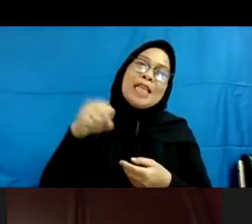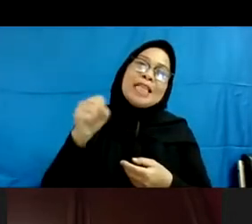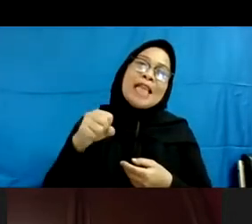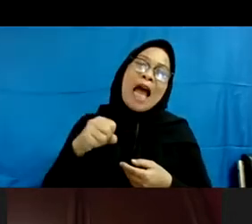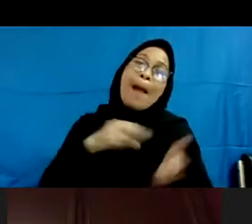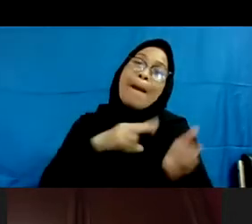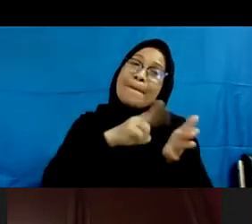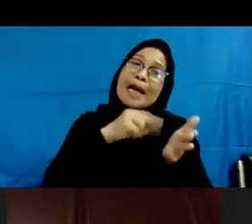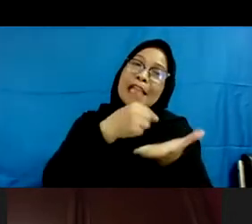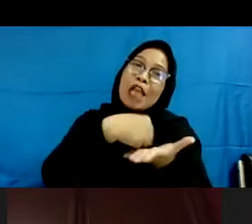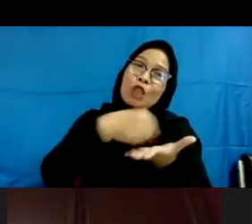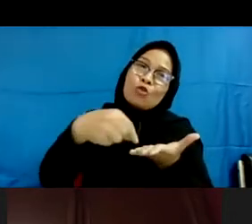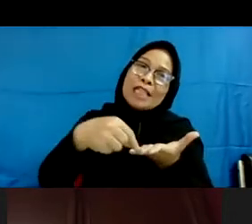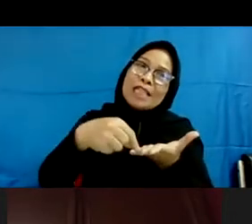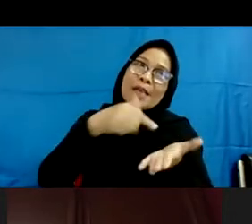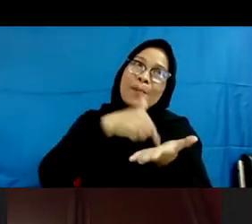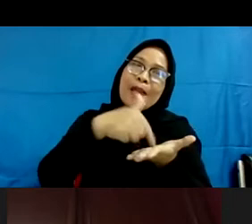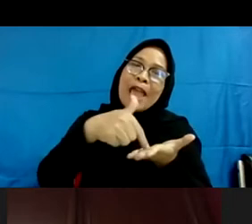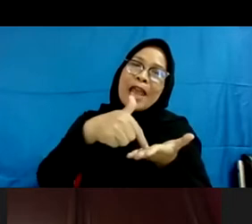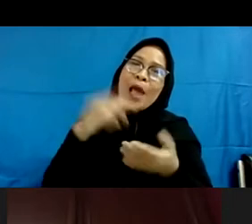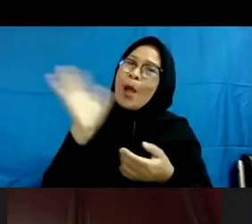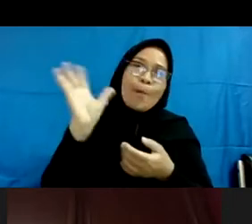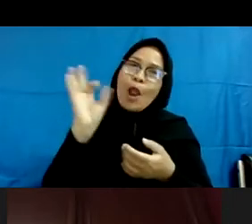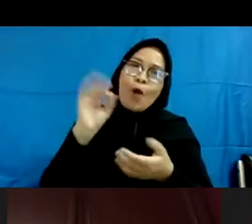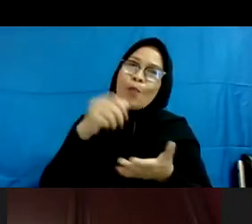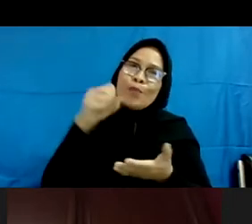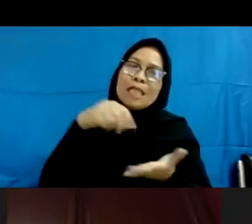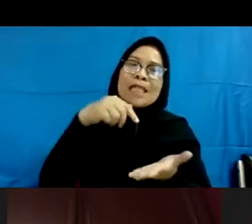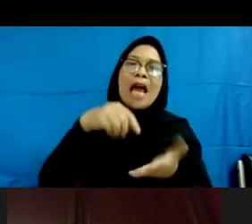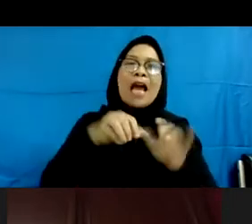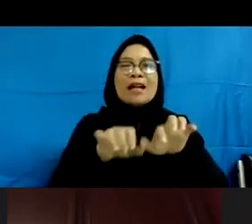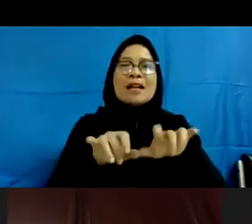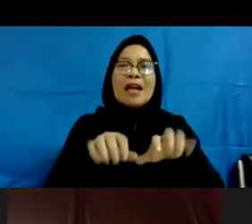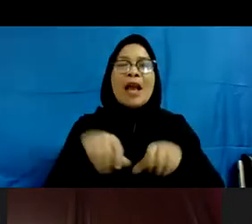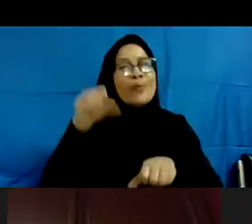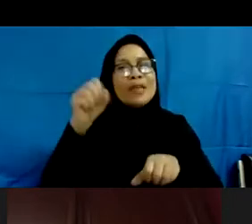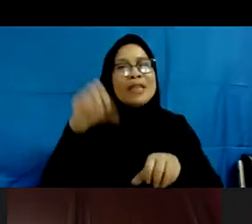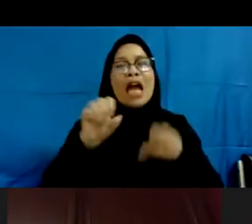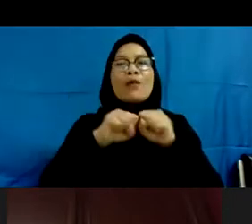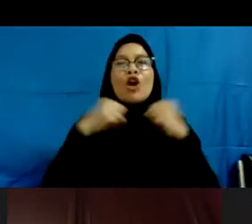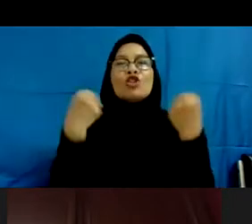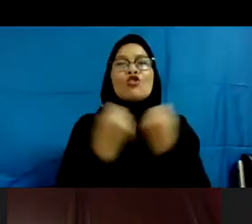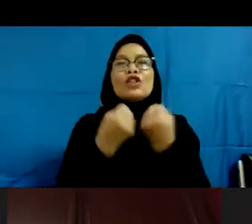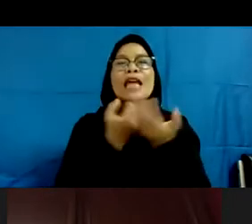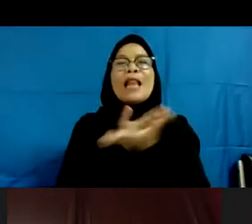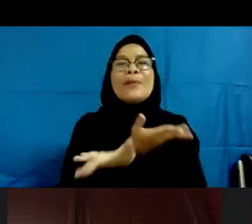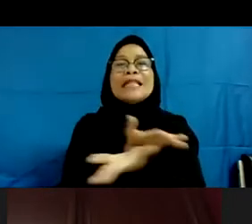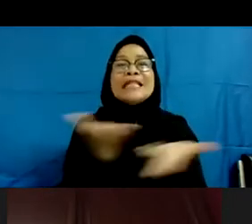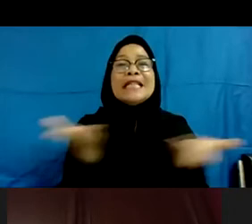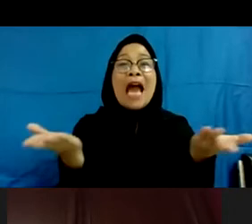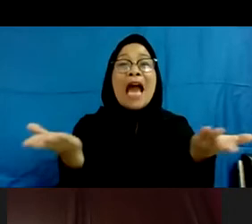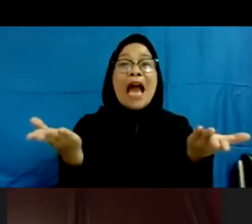baca tulis Braille, bahkan belum bisa ngetik 10 jari, mereka sudah bisa sosial media, akses Facebook gitu kan.